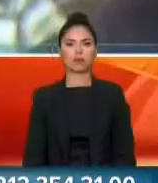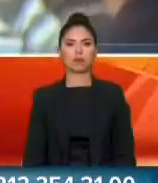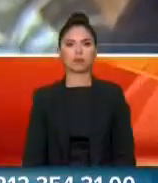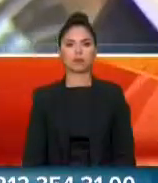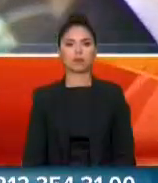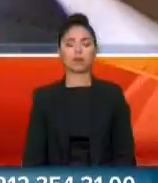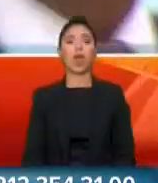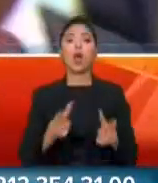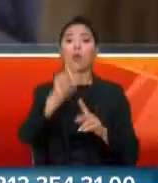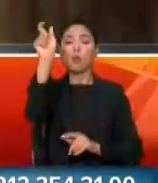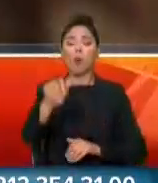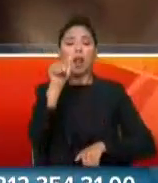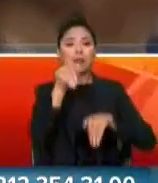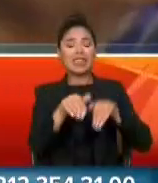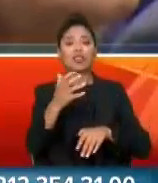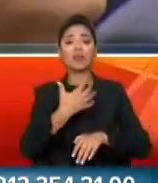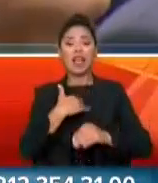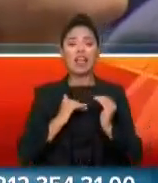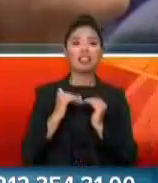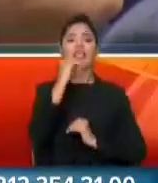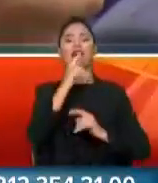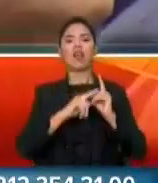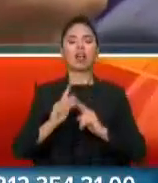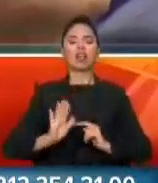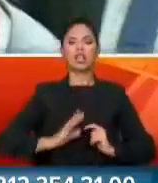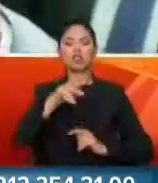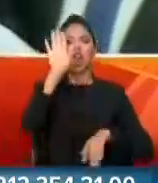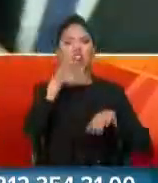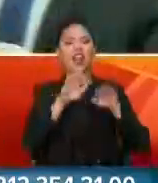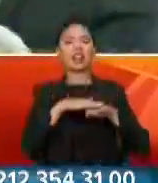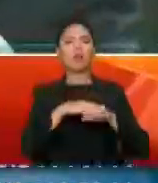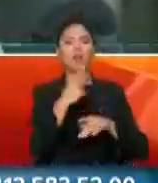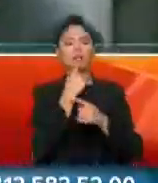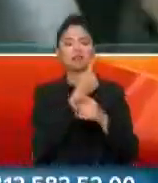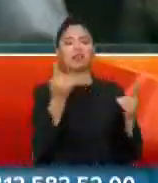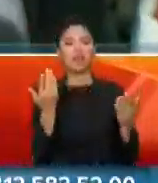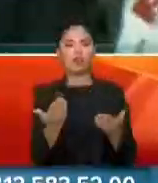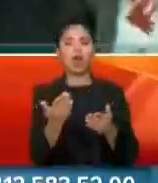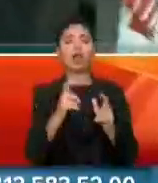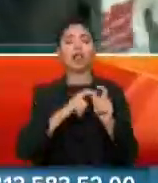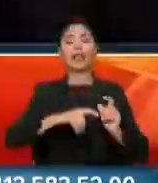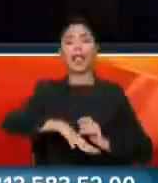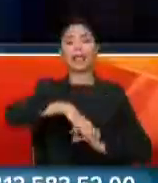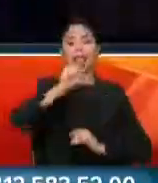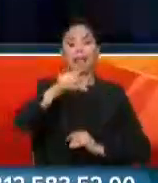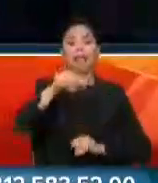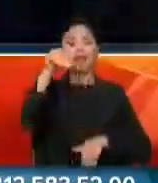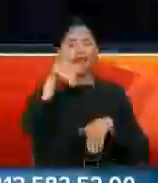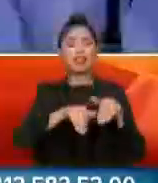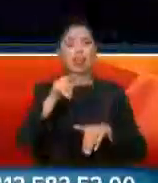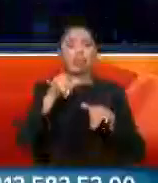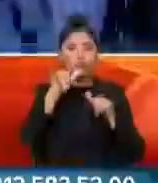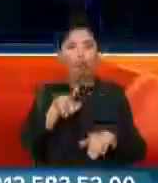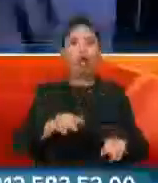ilgilenirler. İnce seçimde kendisinden çok Kemal Kılıçdaroğlu'nun reklamının yapıldığını belirtmişti. Genel merkez seçimin aynı